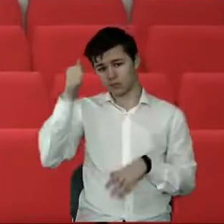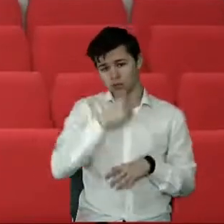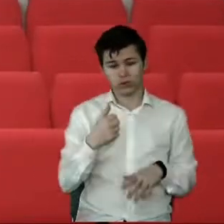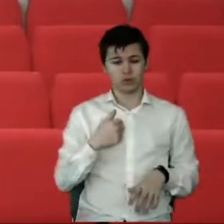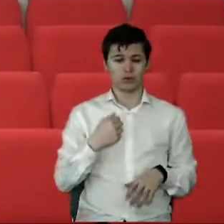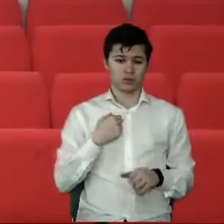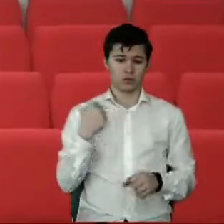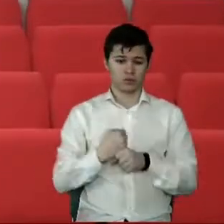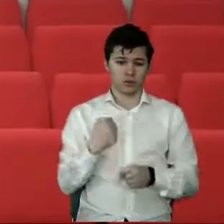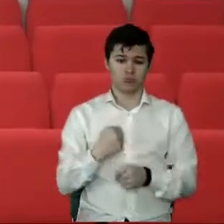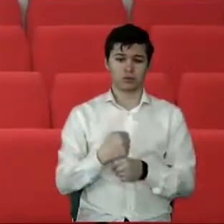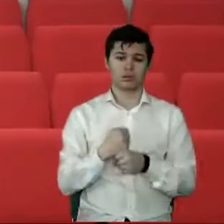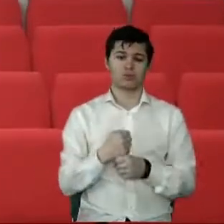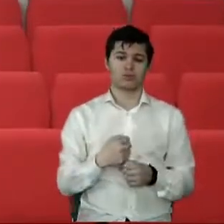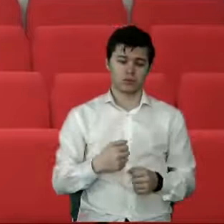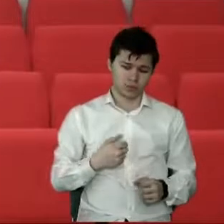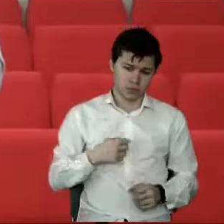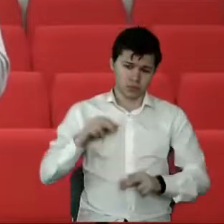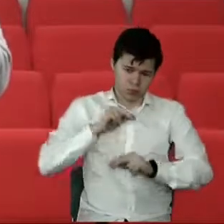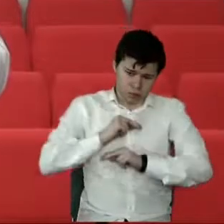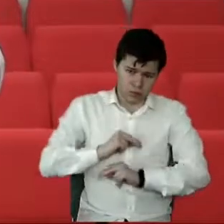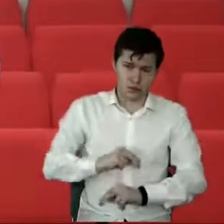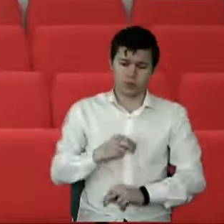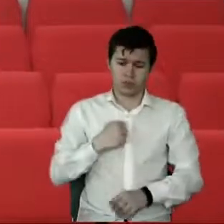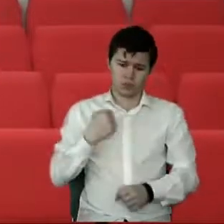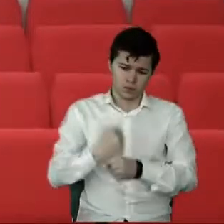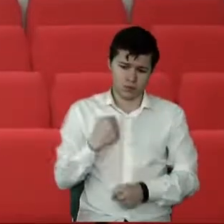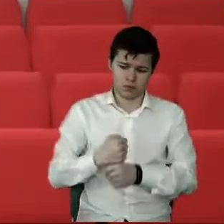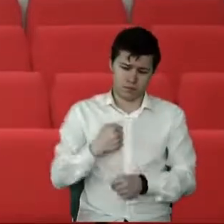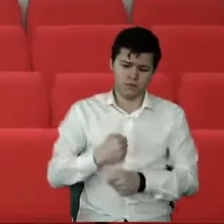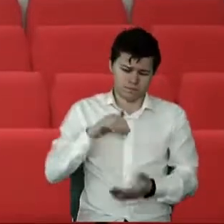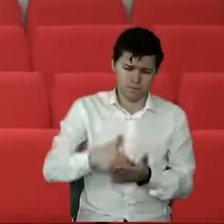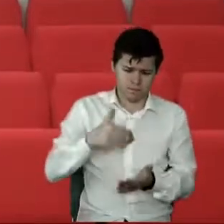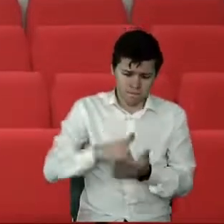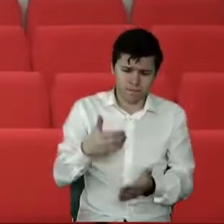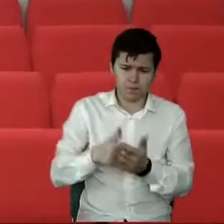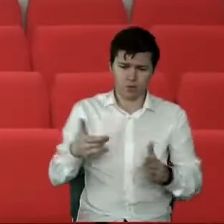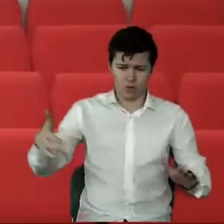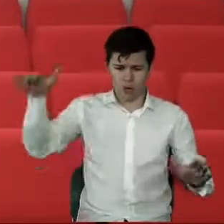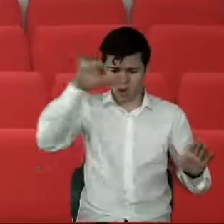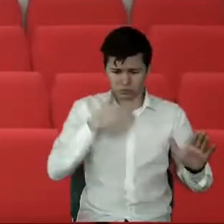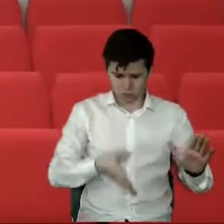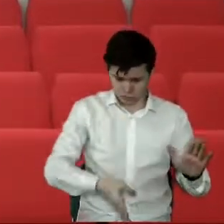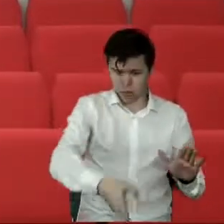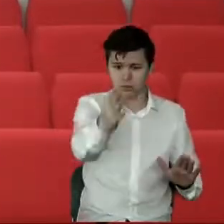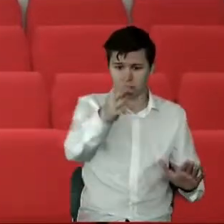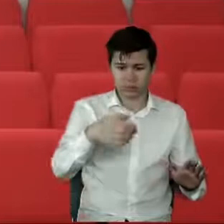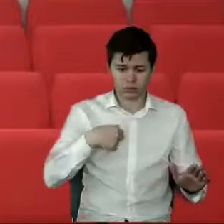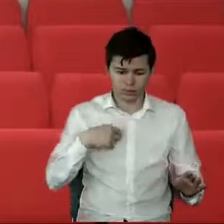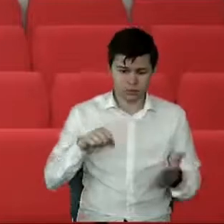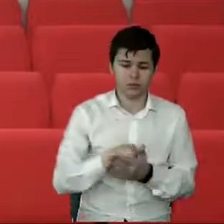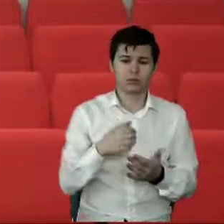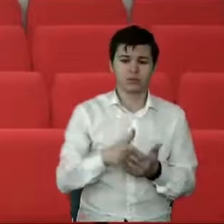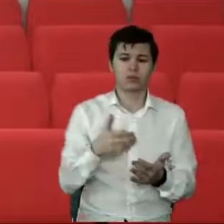длиной 110 метров. Небольшой в относительном выражении, но большой для этого человека. 9 метров шириной и 7